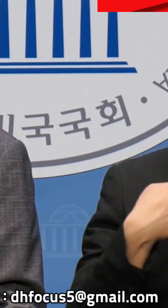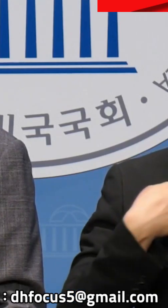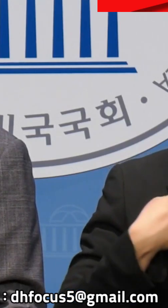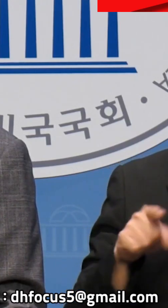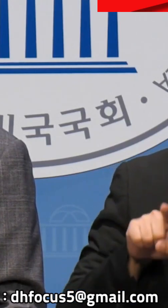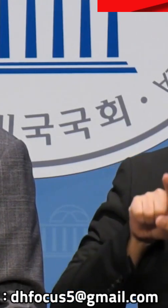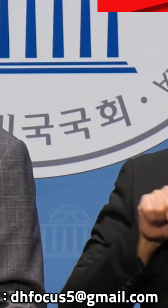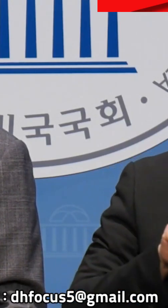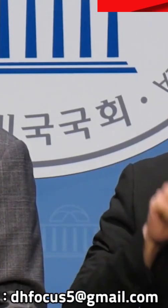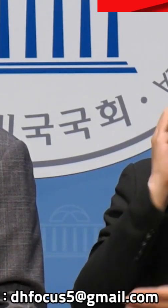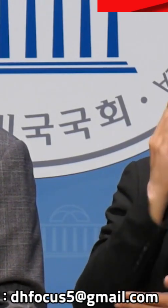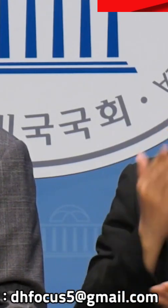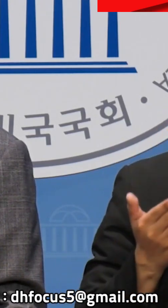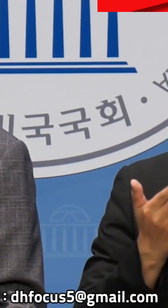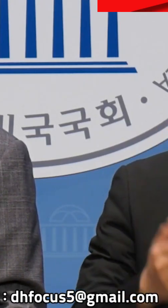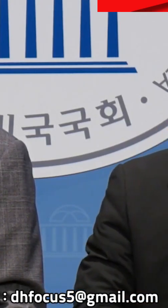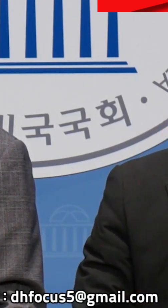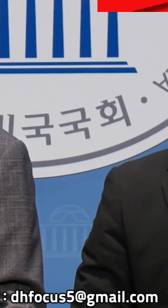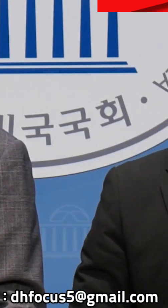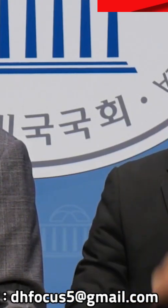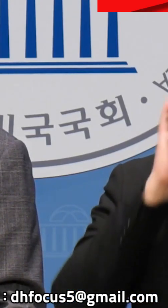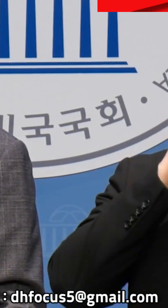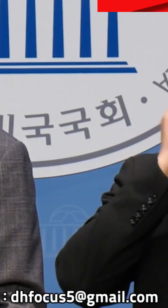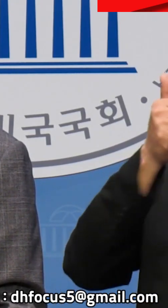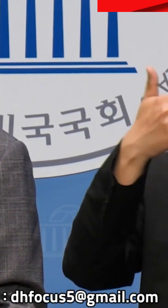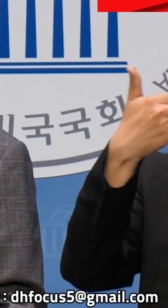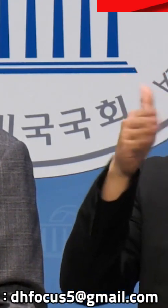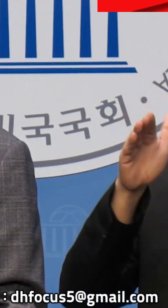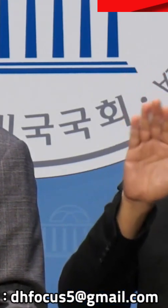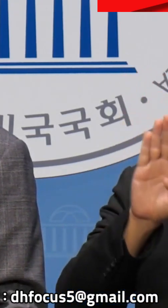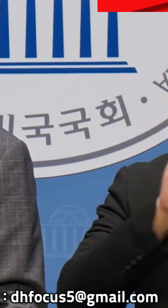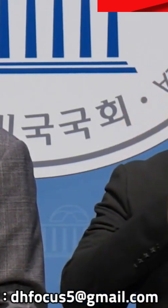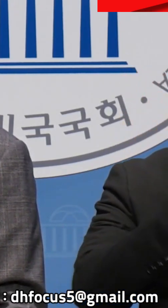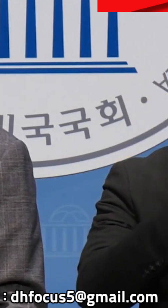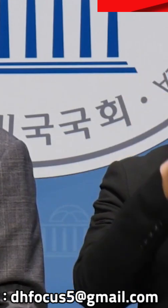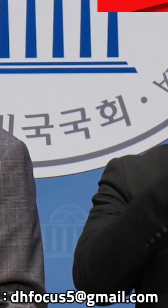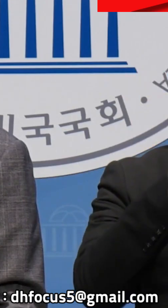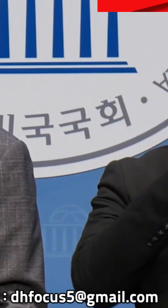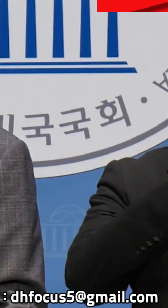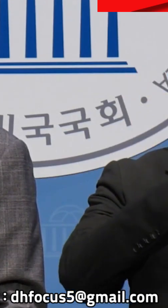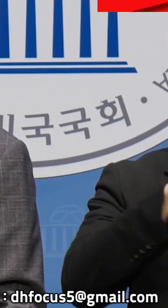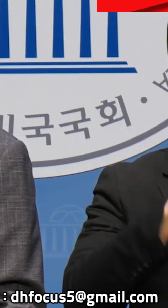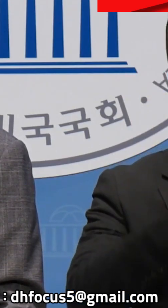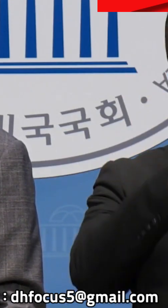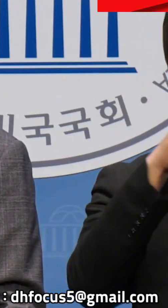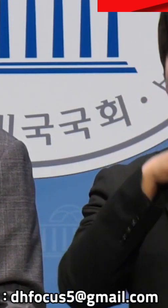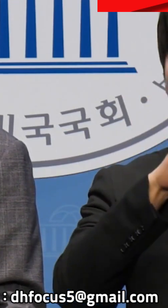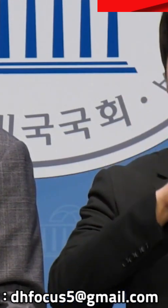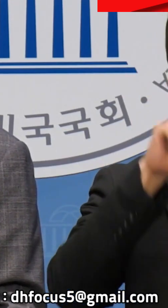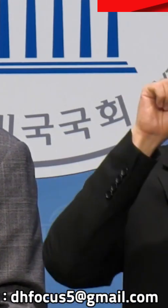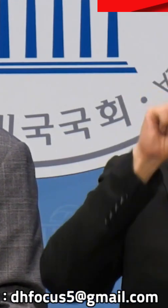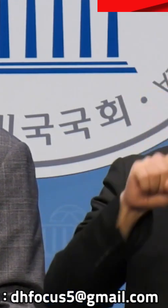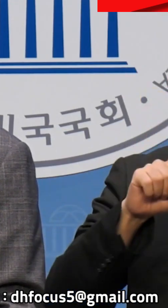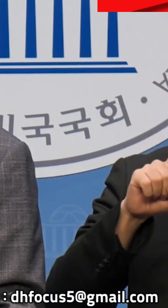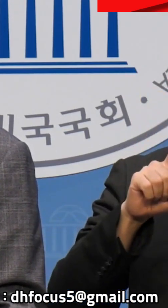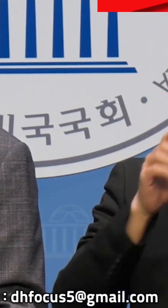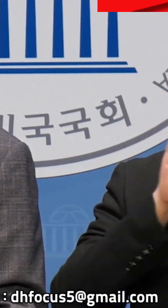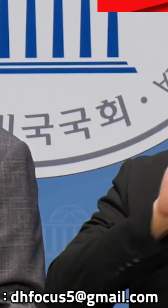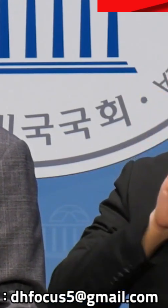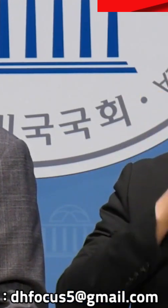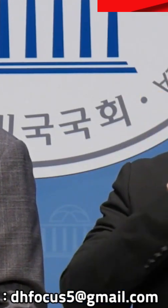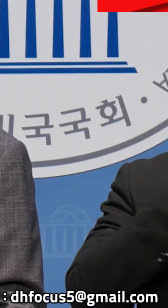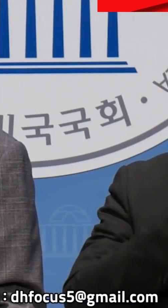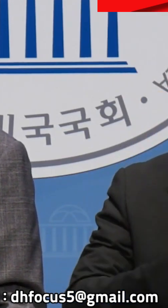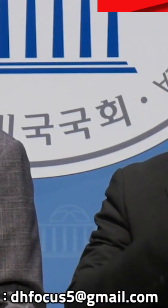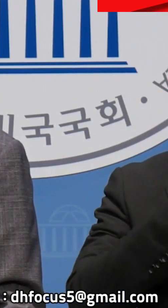함께해서 대통령실 앞 의문의 구조물에 대한 의혹을 제기하고 그 실체를 규명할